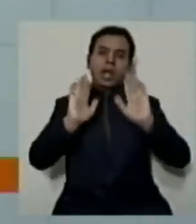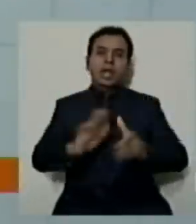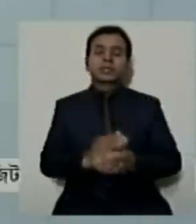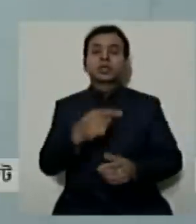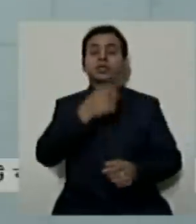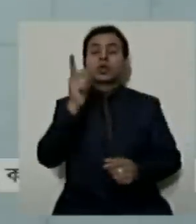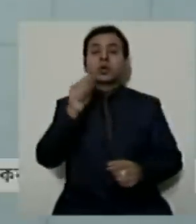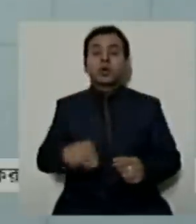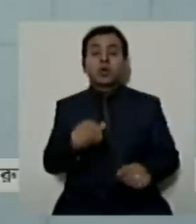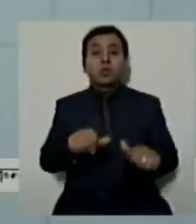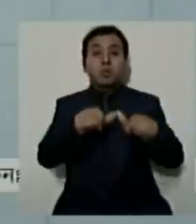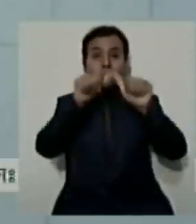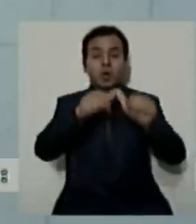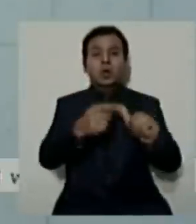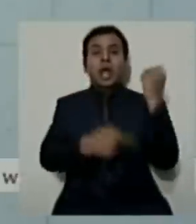বিভাগে মোট